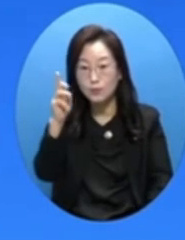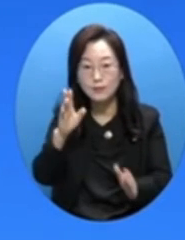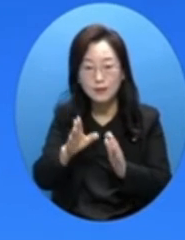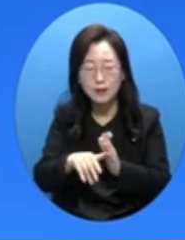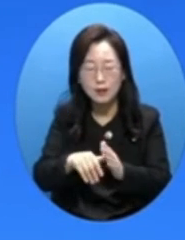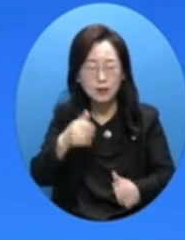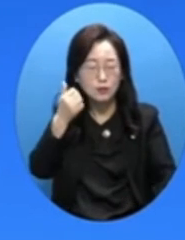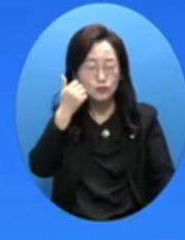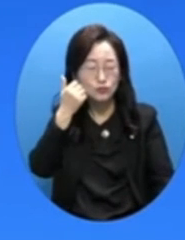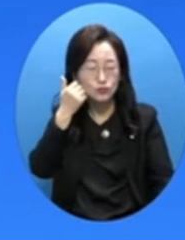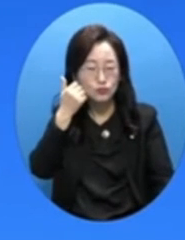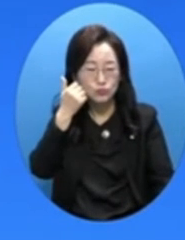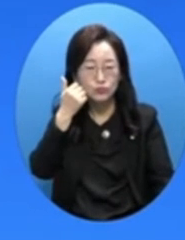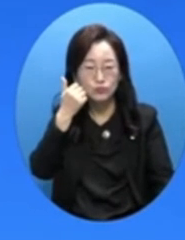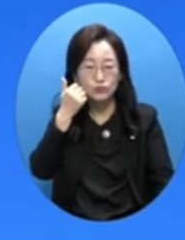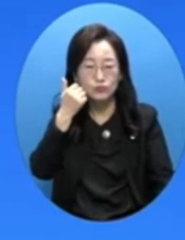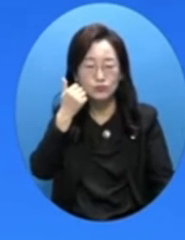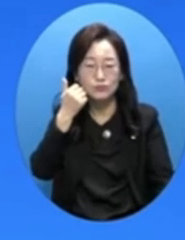누가